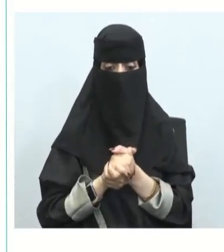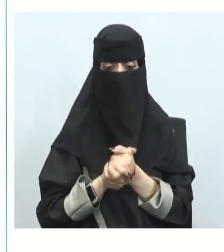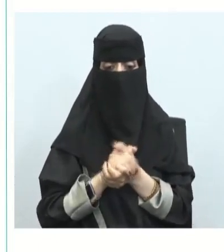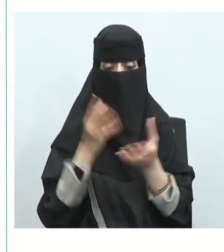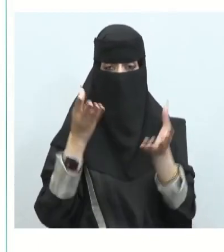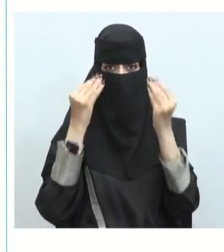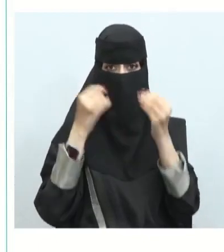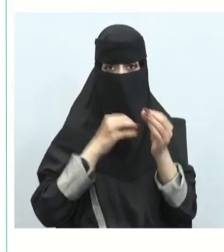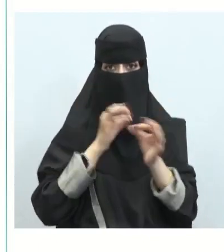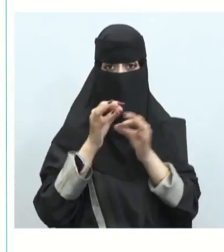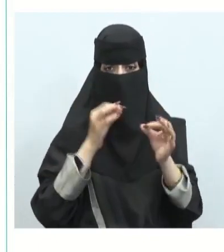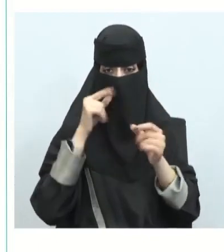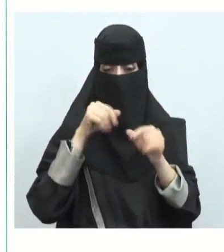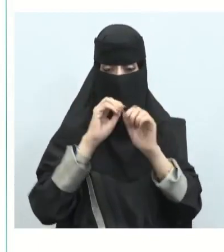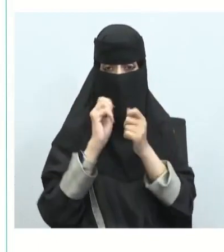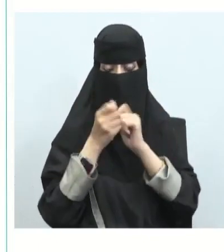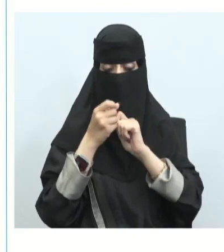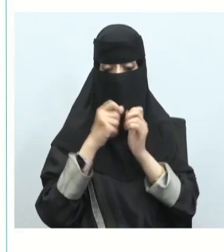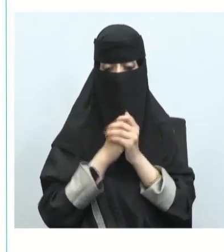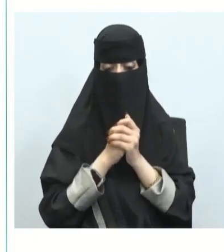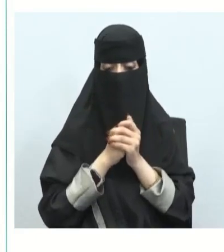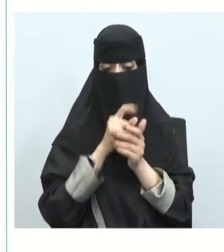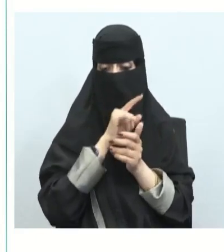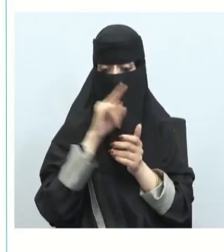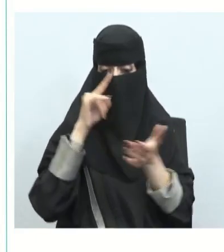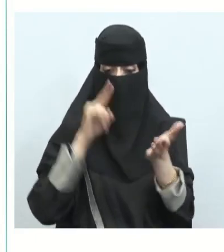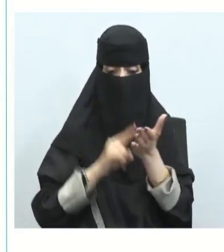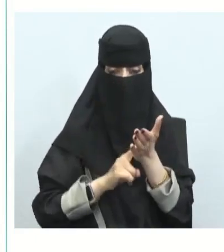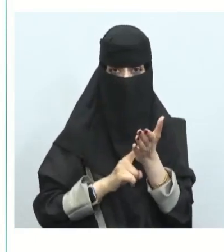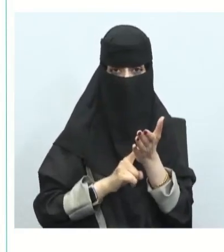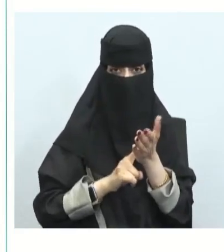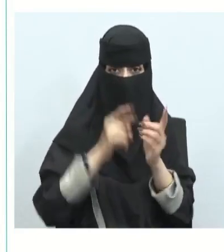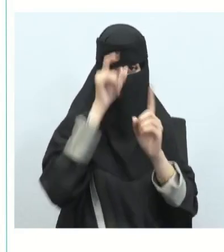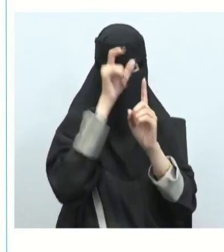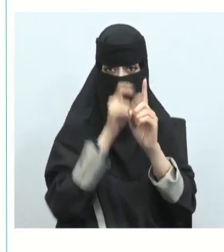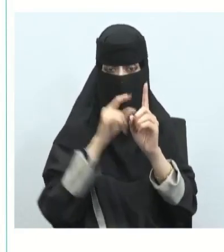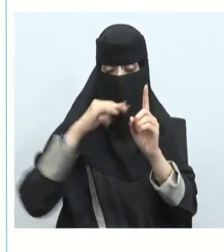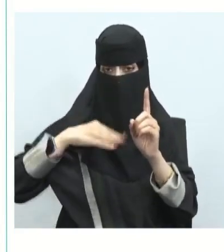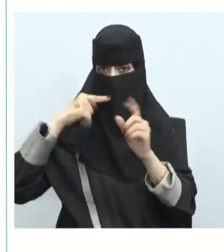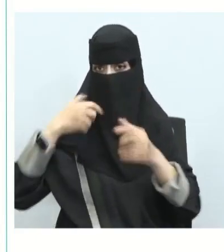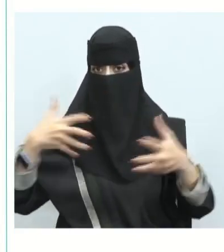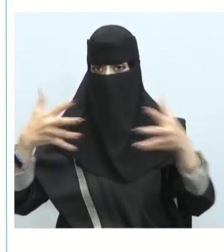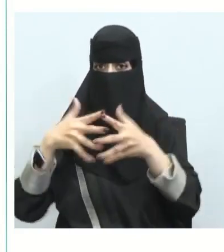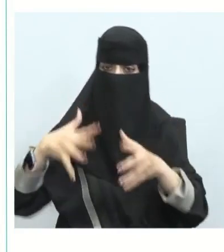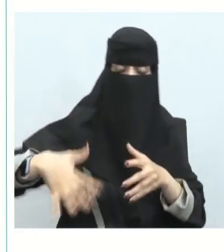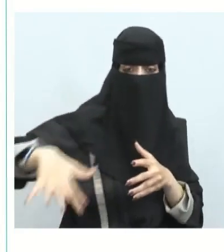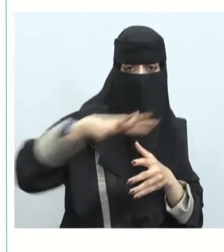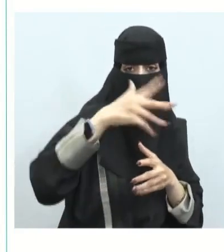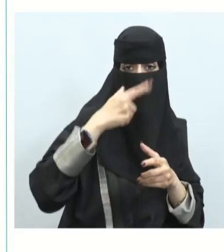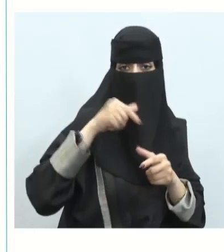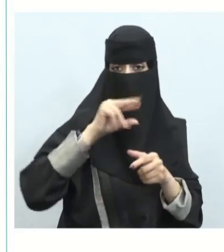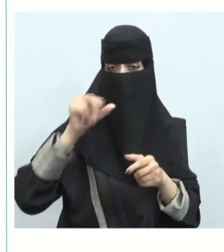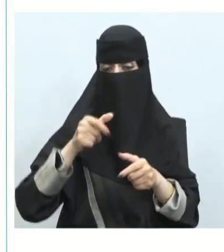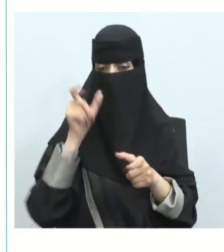التي سيشملها التغيير بمعنى ليس بالضروره ان يشرك الجميع بنفس القدر في المعلومه هنالك